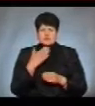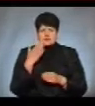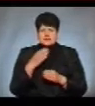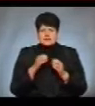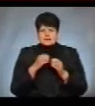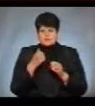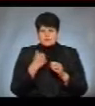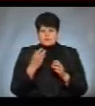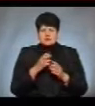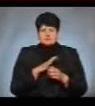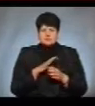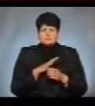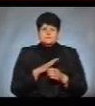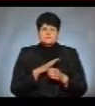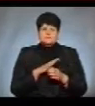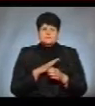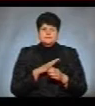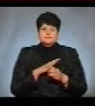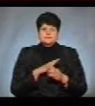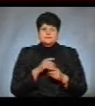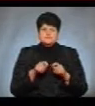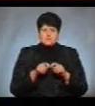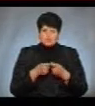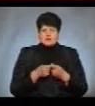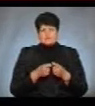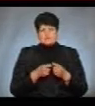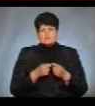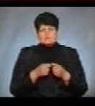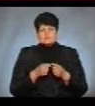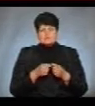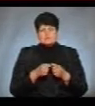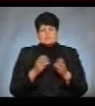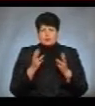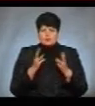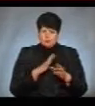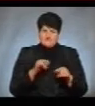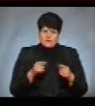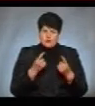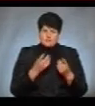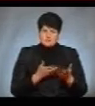Тернопільщині зазнавали руйнації через вогонь, чи були вони відновлені?